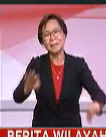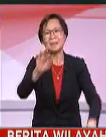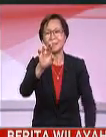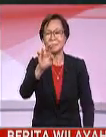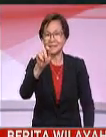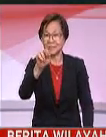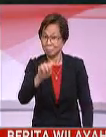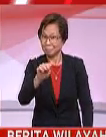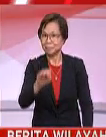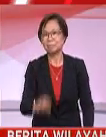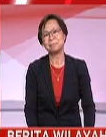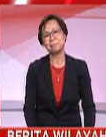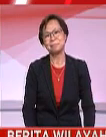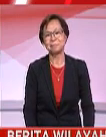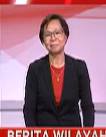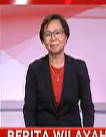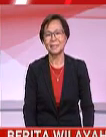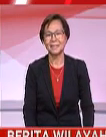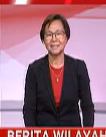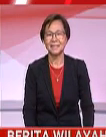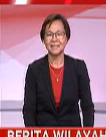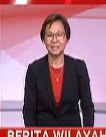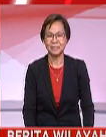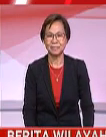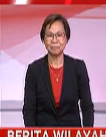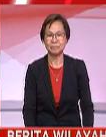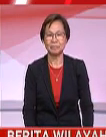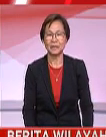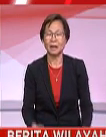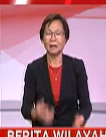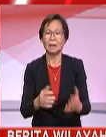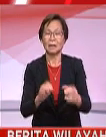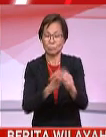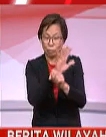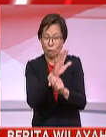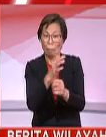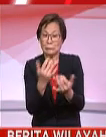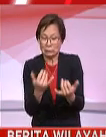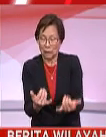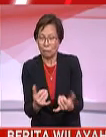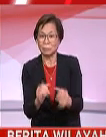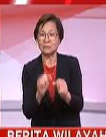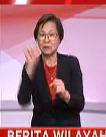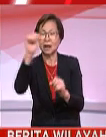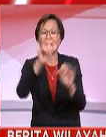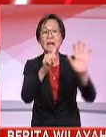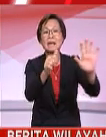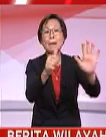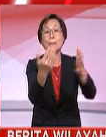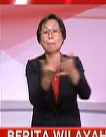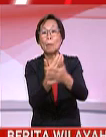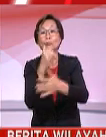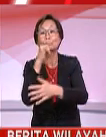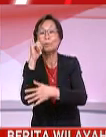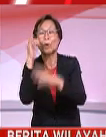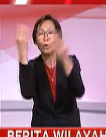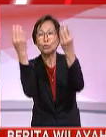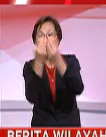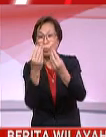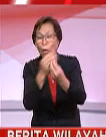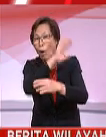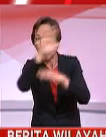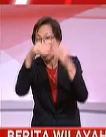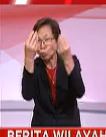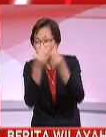RTM. Situasi semasa wabak denggi di Sabah. 6 lagi kes baru dikesan semalam menjadikan jumlah